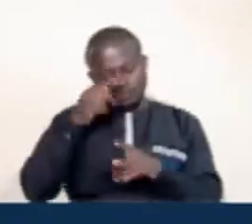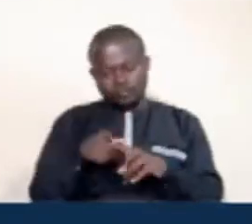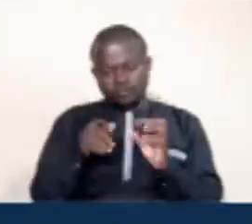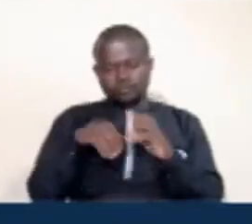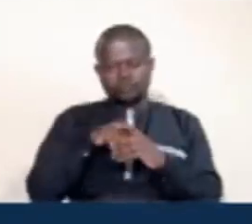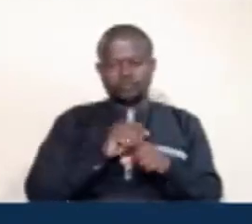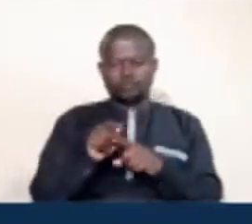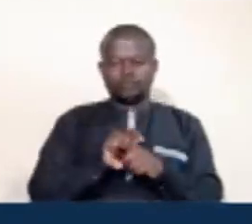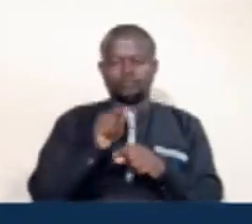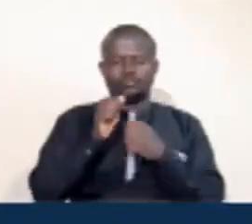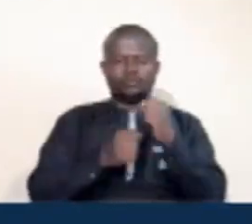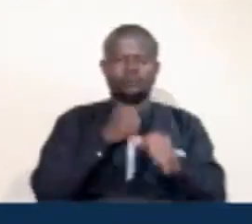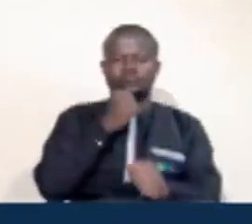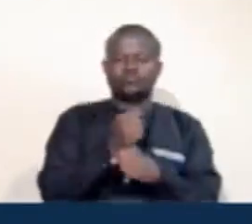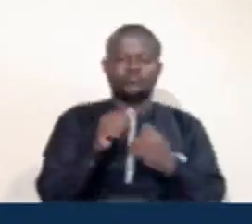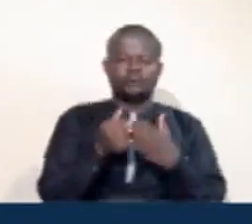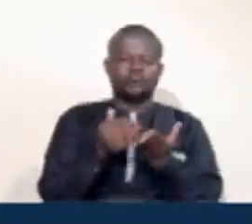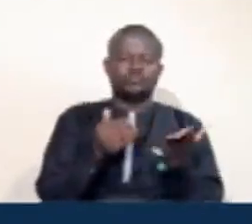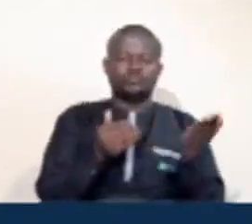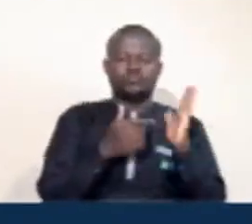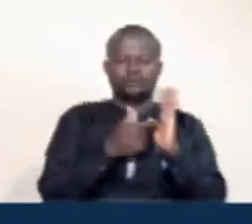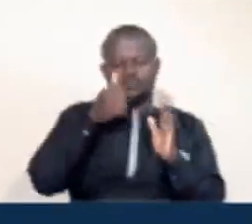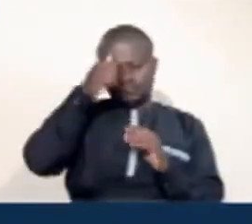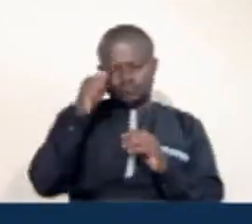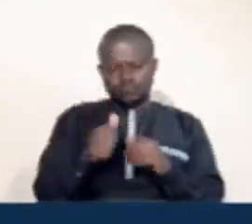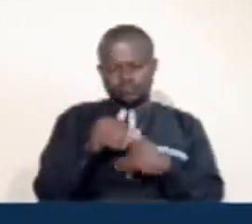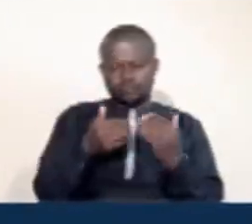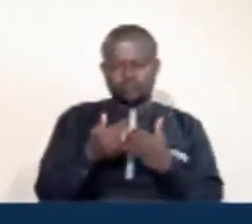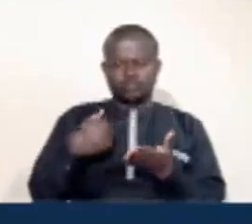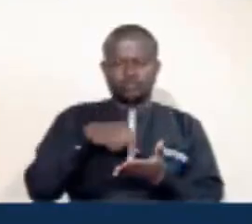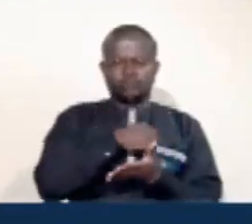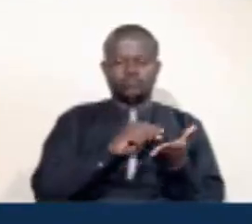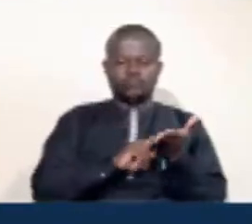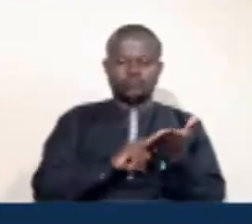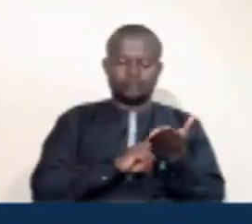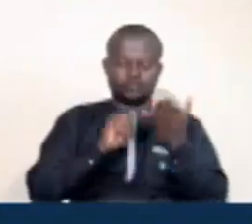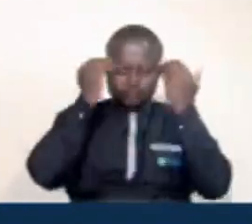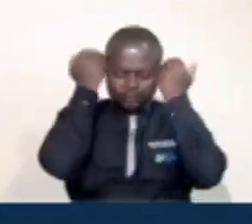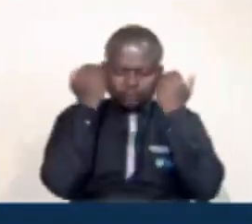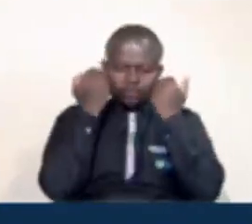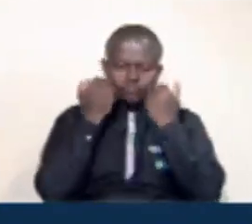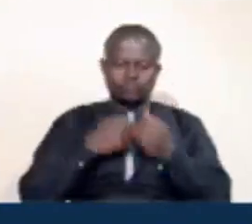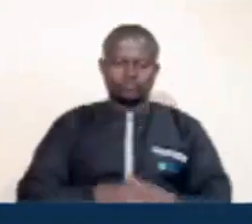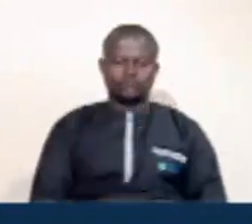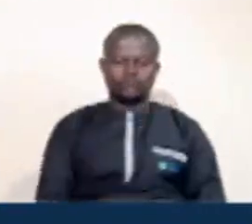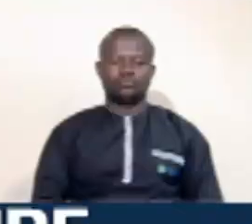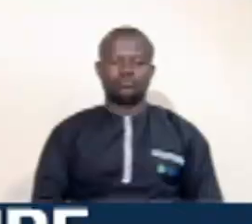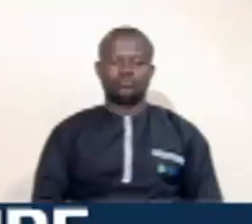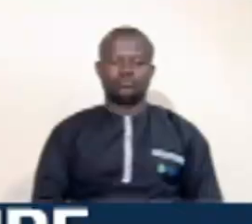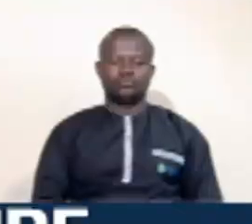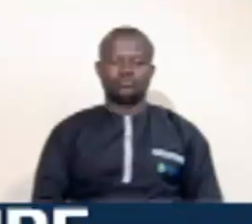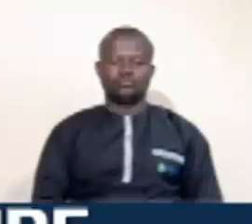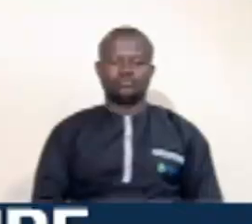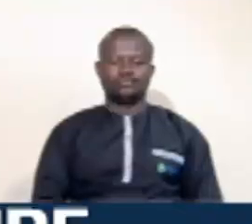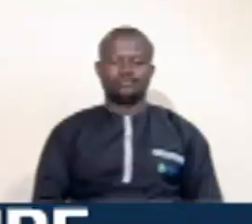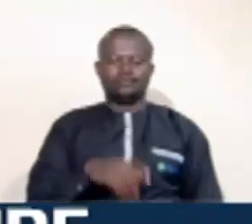bagiye bahugurwa buri mwaka mu bijyanye n'ubumenyi mu bimenyetso bya gihanga bikoreshwa mu tabera Kwizera Bosco mu mujyi wa Kigali.